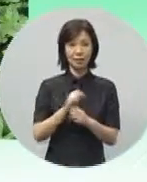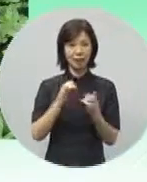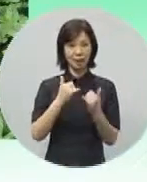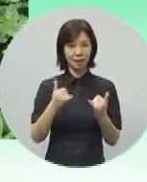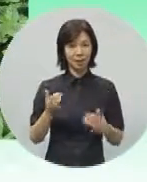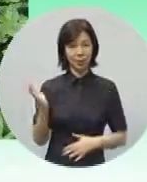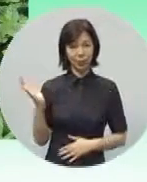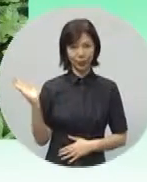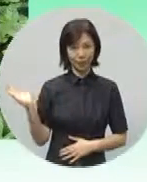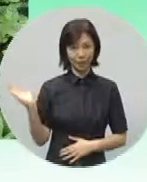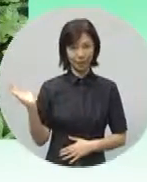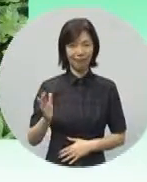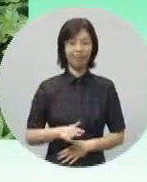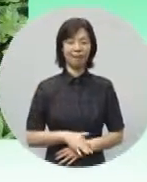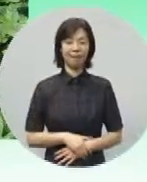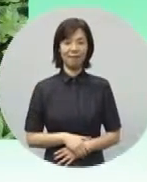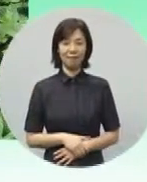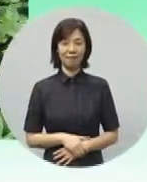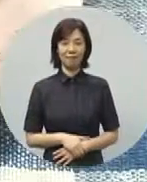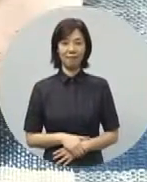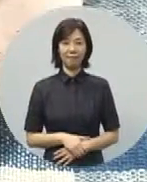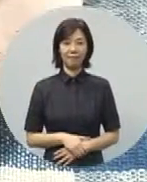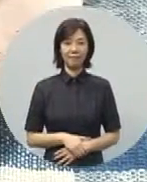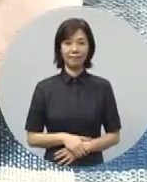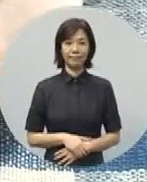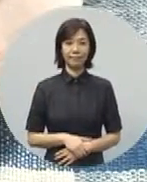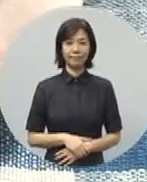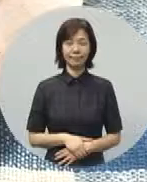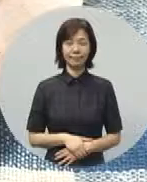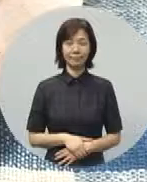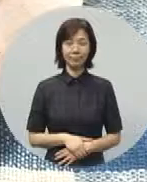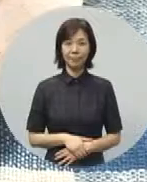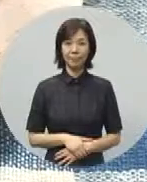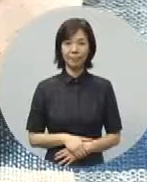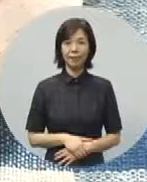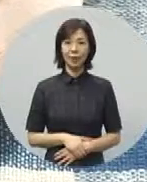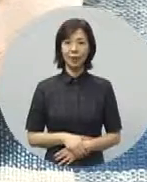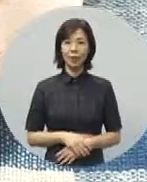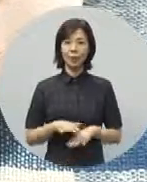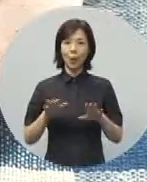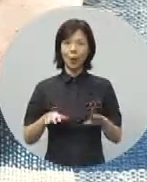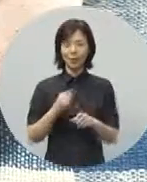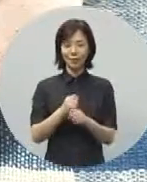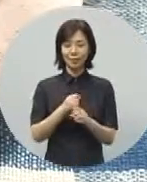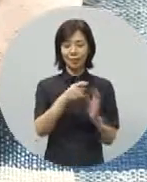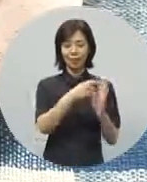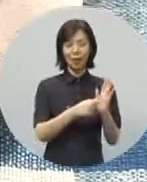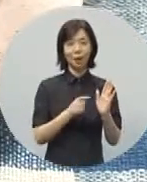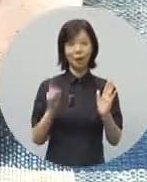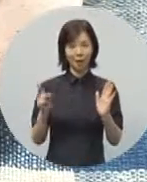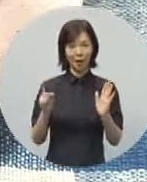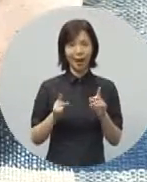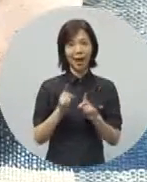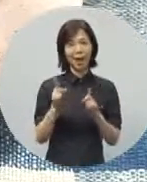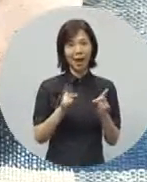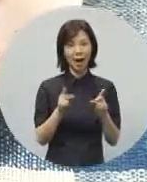亀戸の金子沙織さん。今回作るのは枝豆の春巻きです。